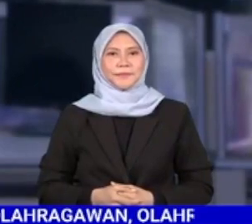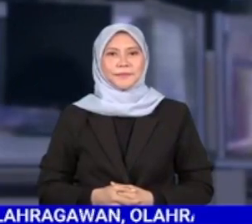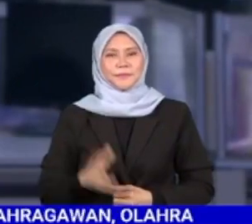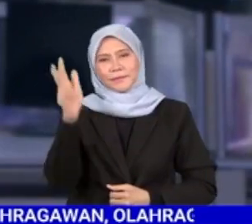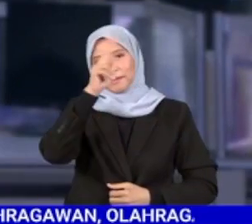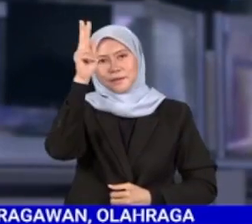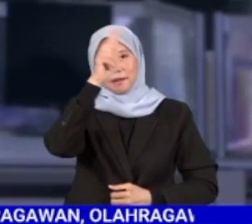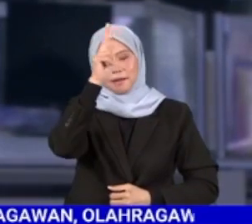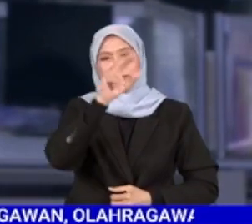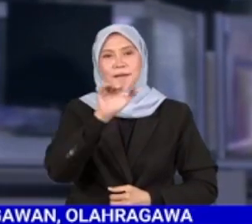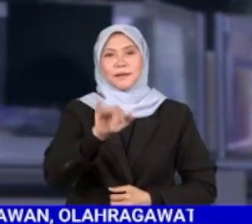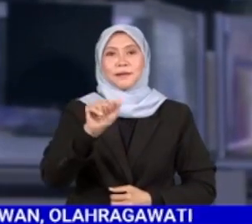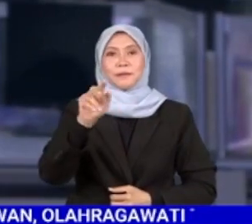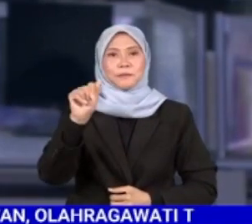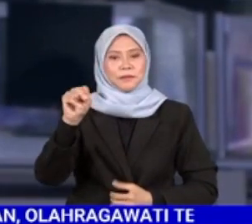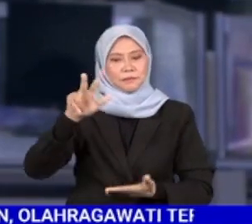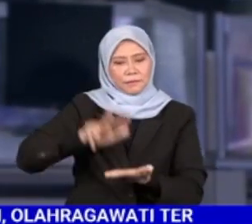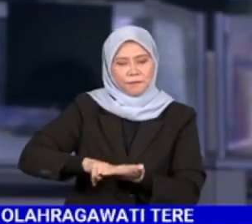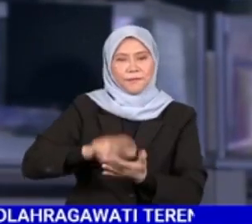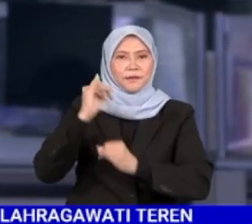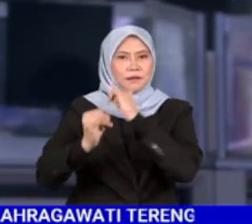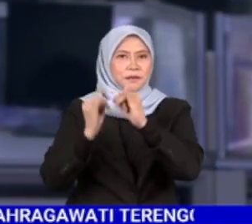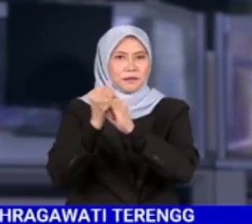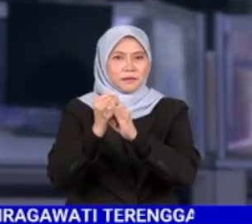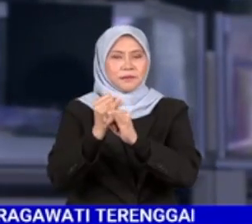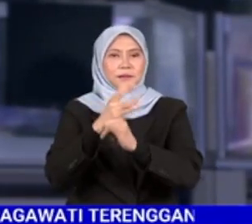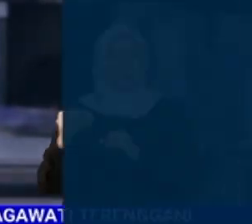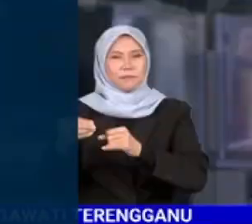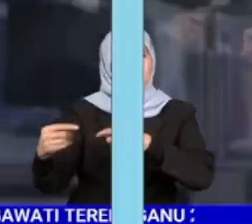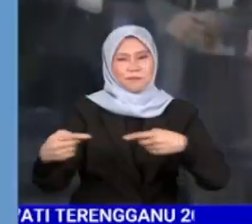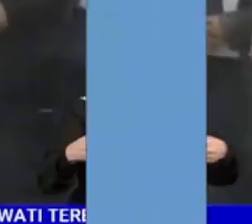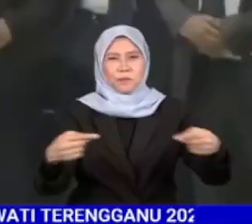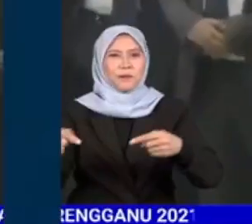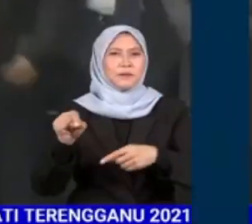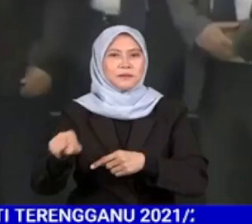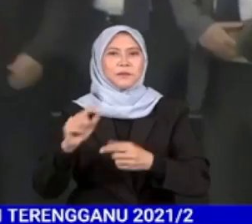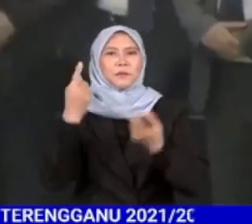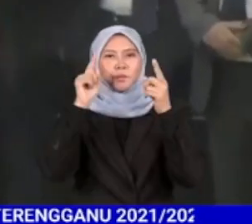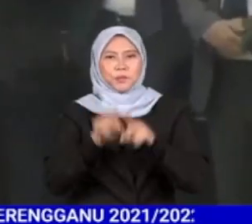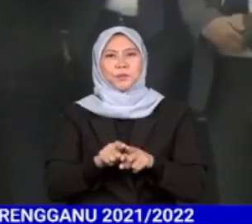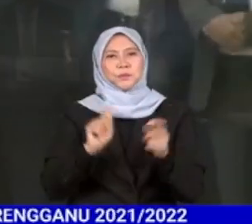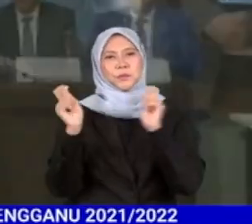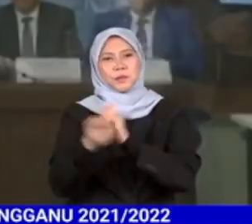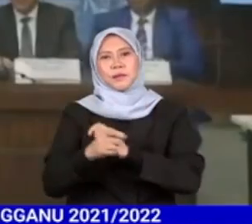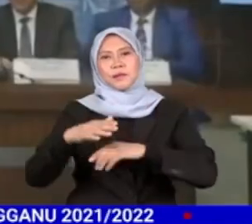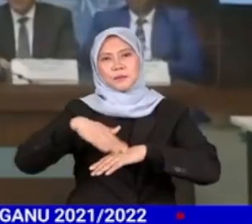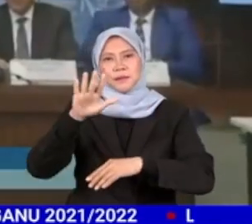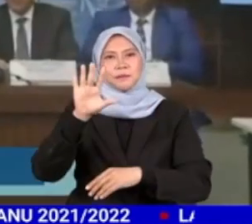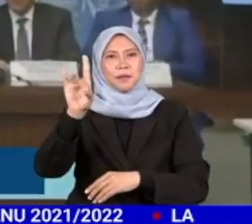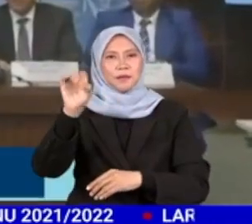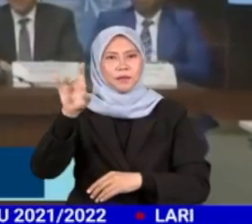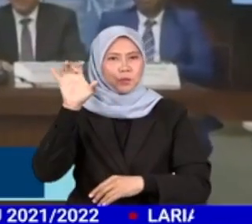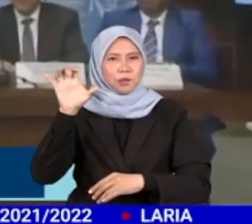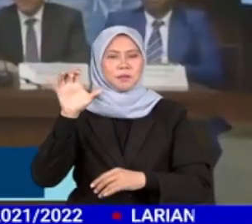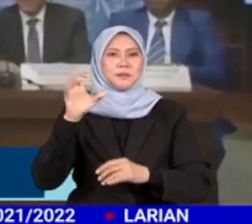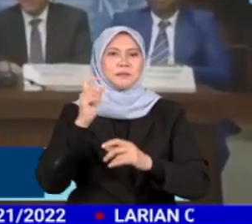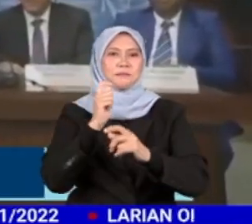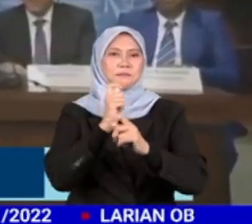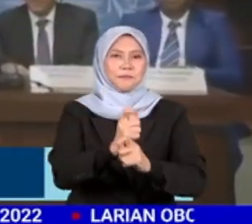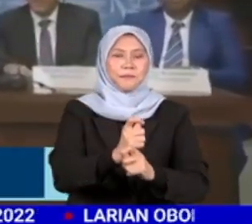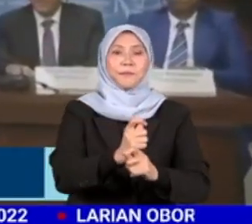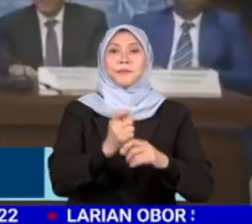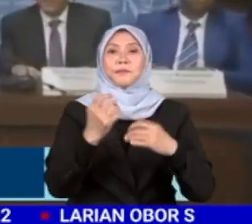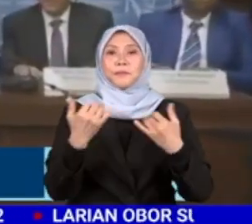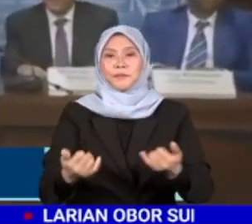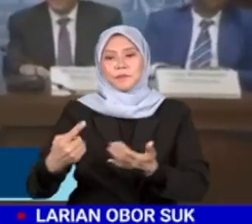Baik, kerajaan Yaman diiktiraf antarabangsa dan pemberontak Houthi bersetuju bertukar lebih 800 tahanan. PBB yang